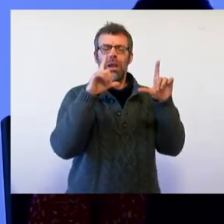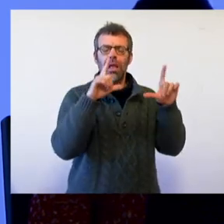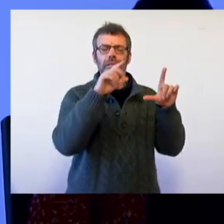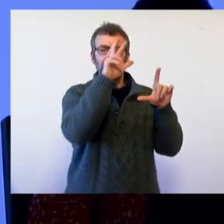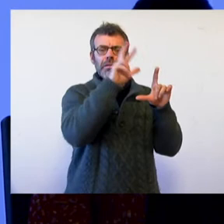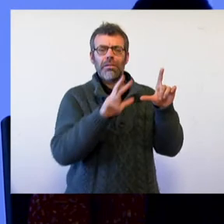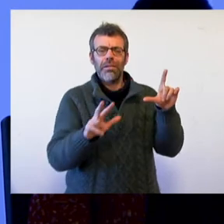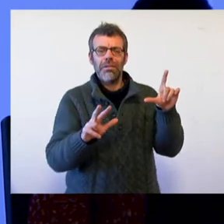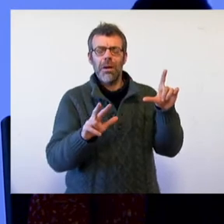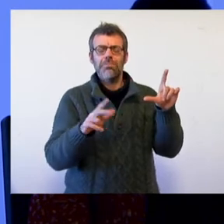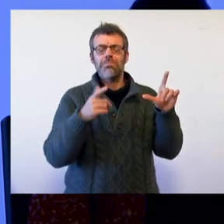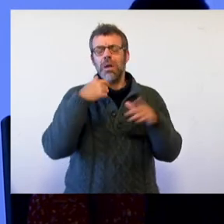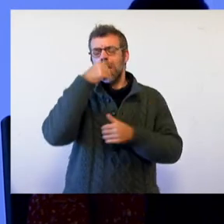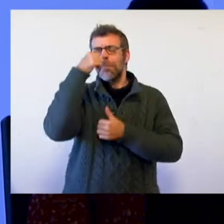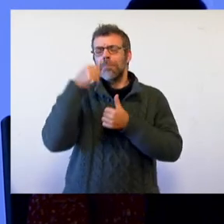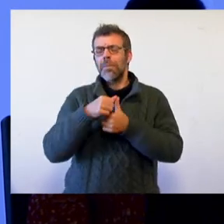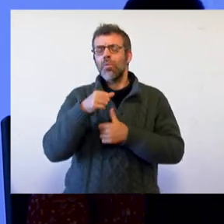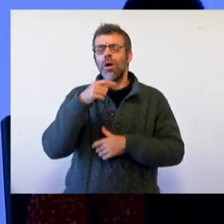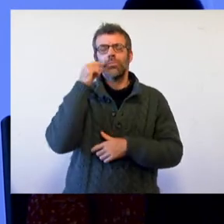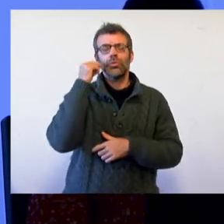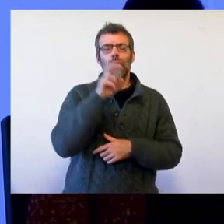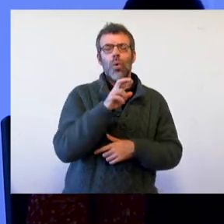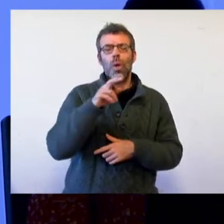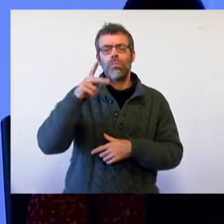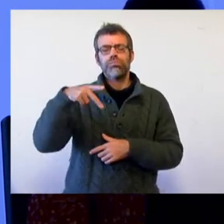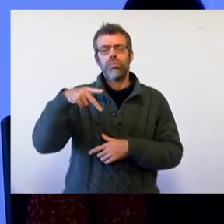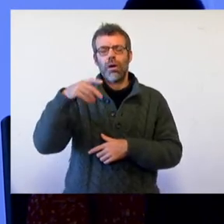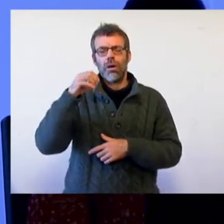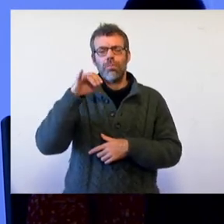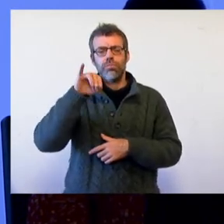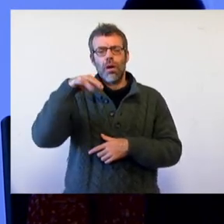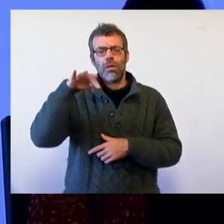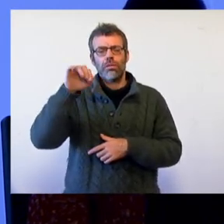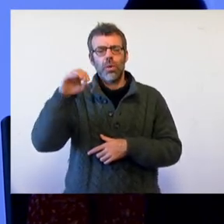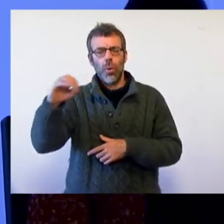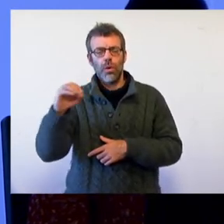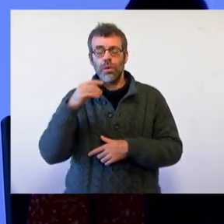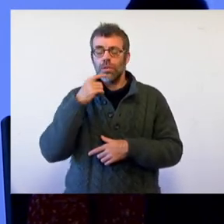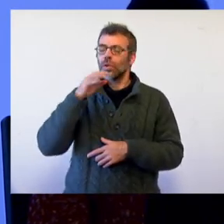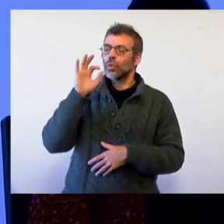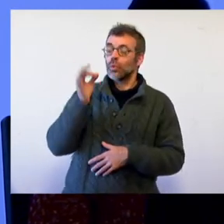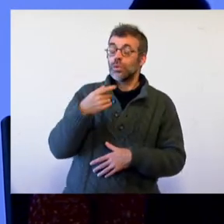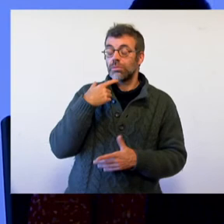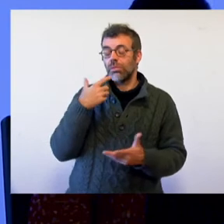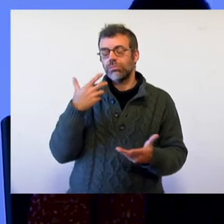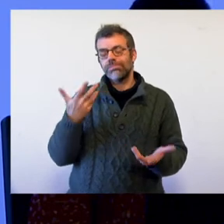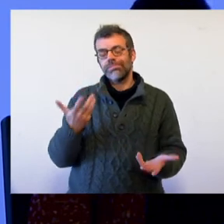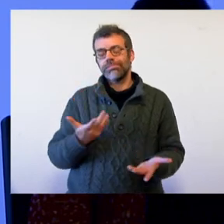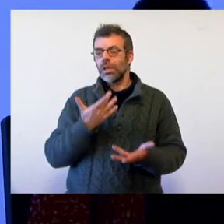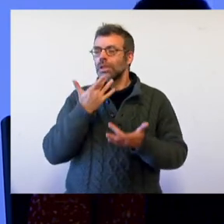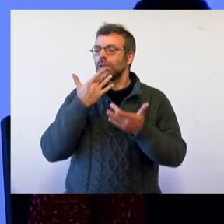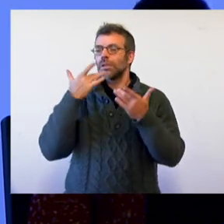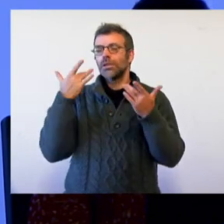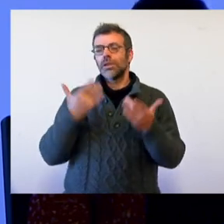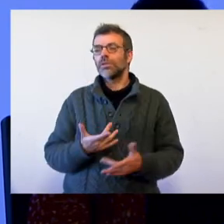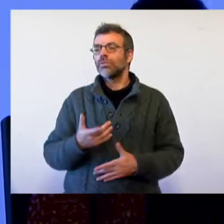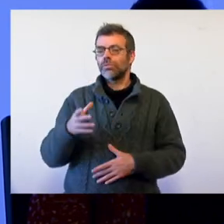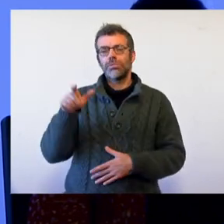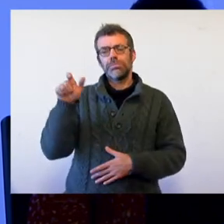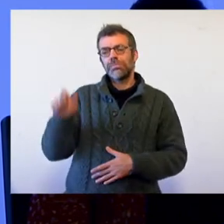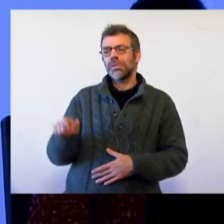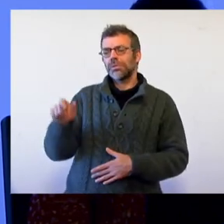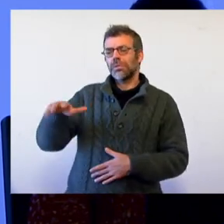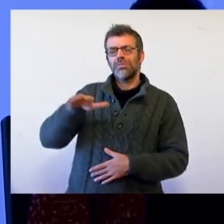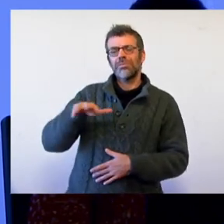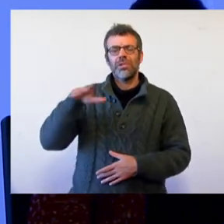l'objet, il faut quand même, des fois c'est désespérant, hein. Voilà, c'est de profanateurs qui